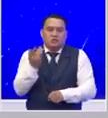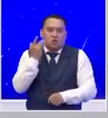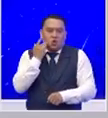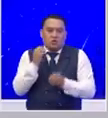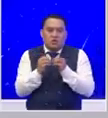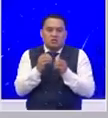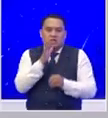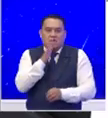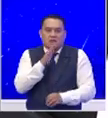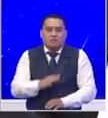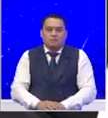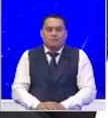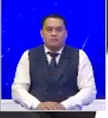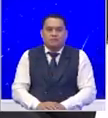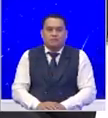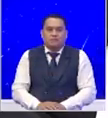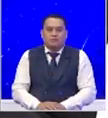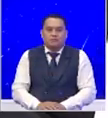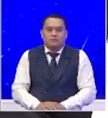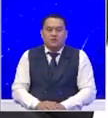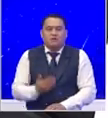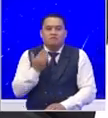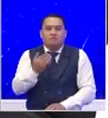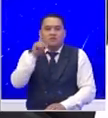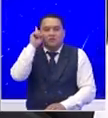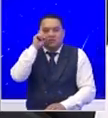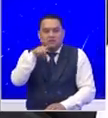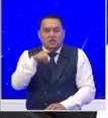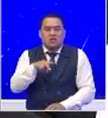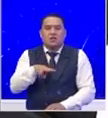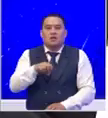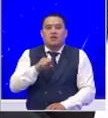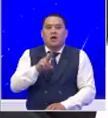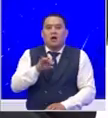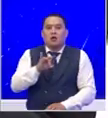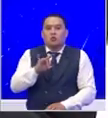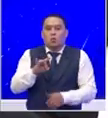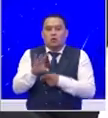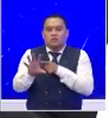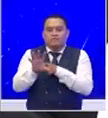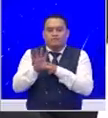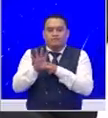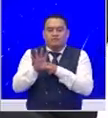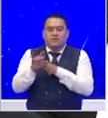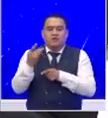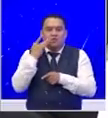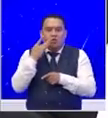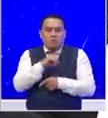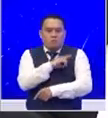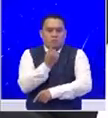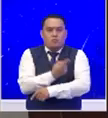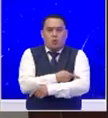уже 10 лет. Вы знаете, что... Локаторы это излучает